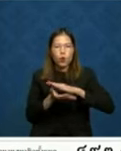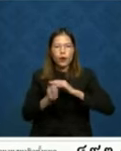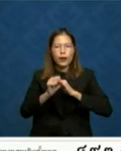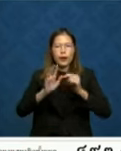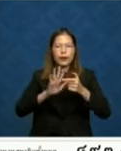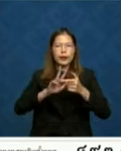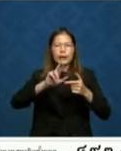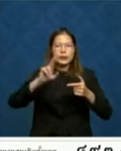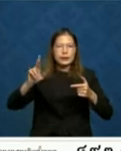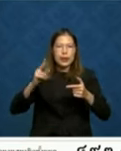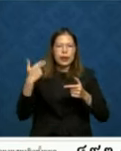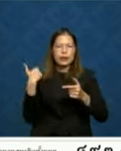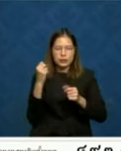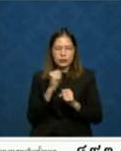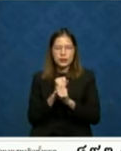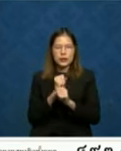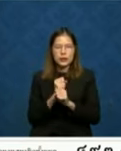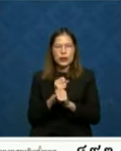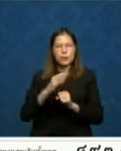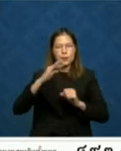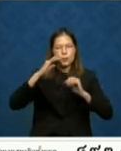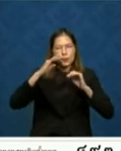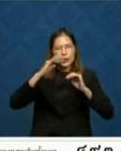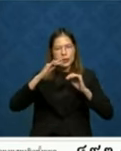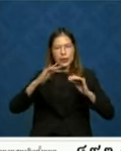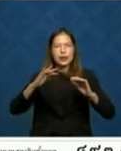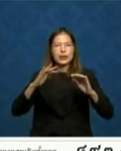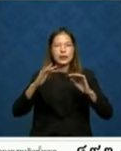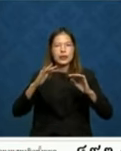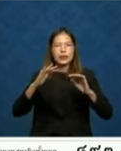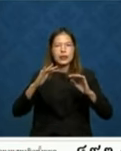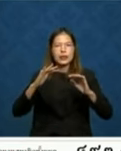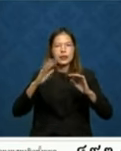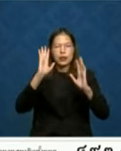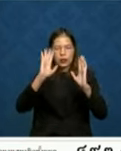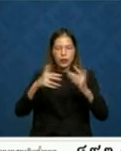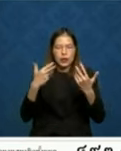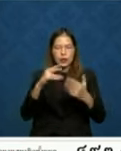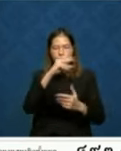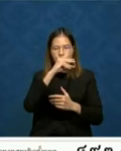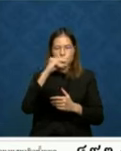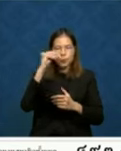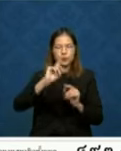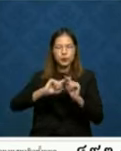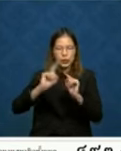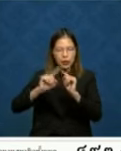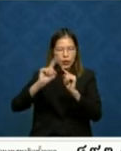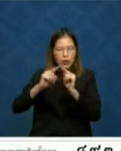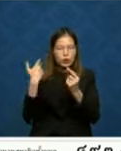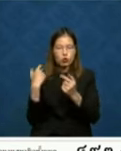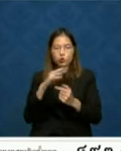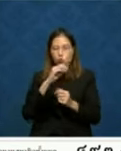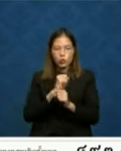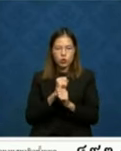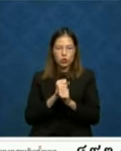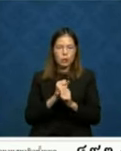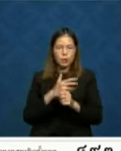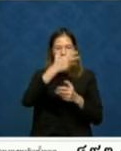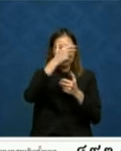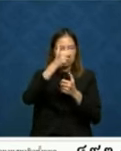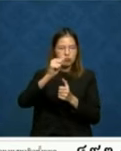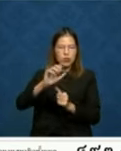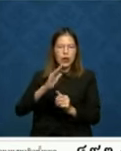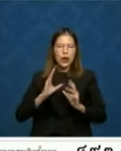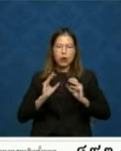รุงกลิ่นเมนทอลชะเอมและก็สารอื่นๆดังกล่าวค่ะทั้งนี้ถ้าในกรณีนี้เกิดการแบนจริงๆนะคะ